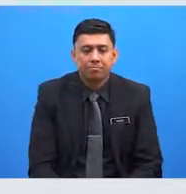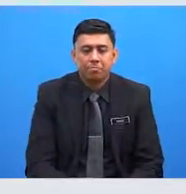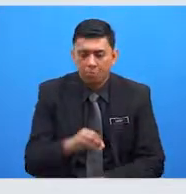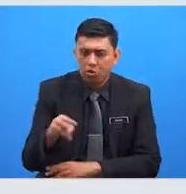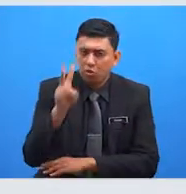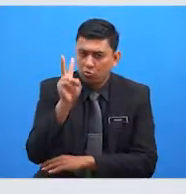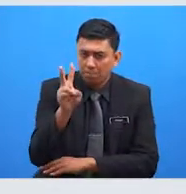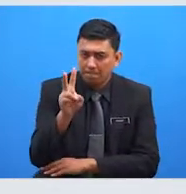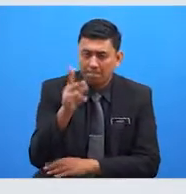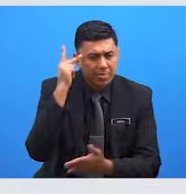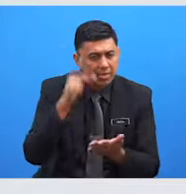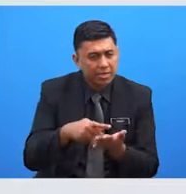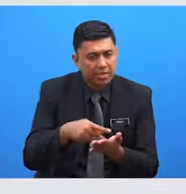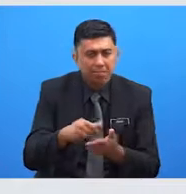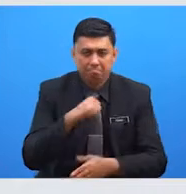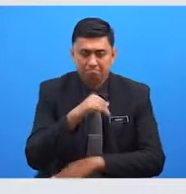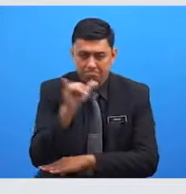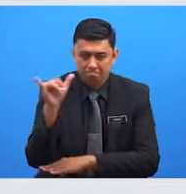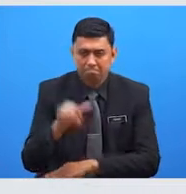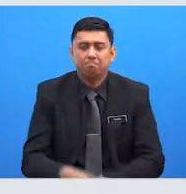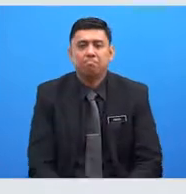Murid kedua memperkenalkan dirinya.